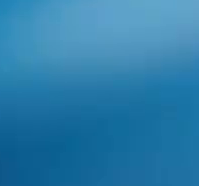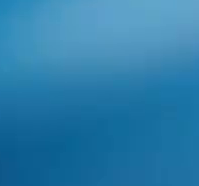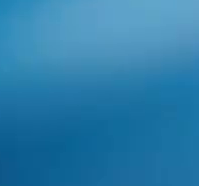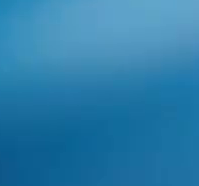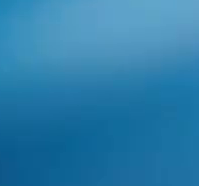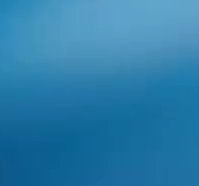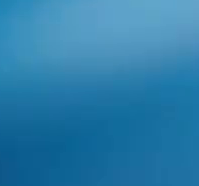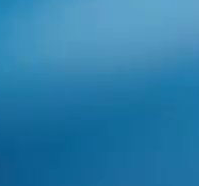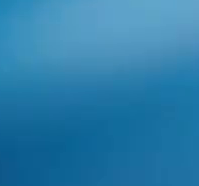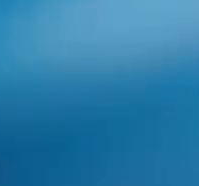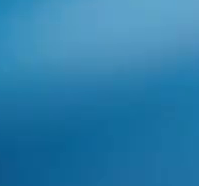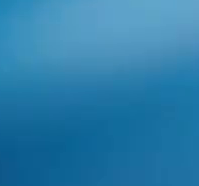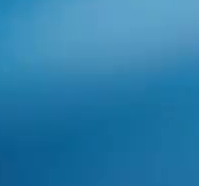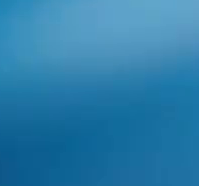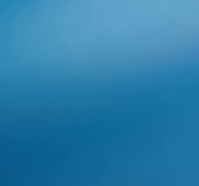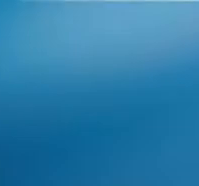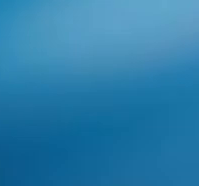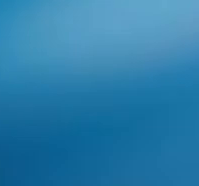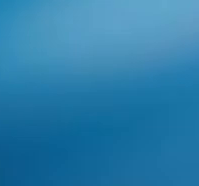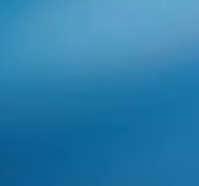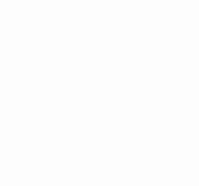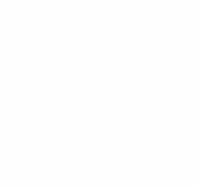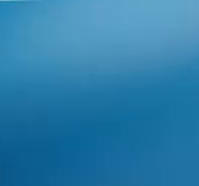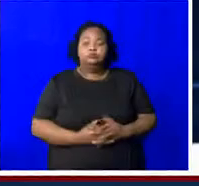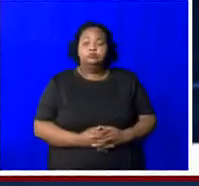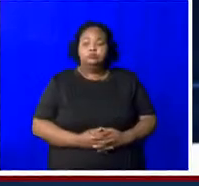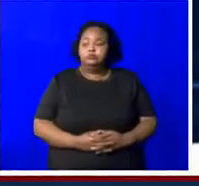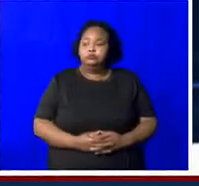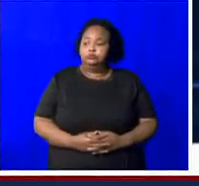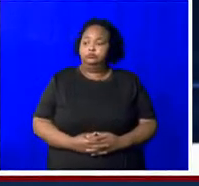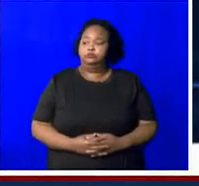Standard Bank. It can be.